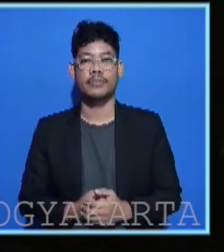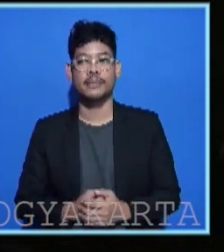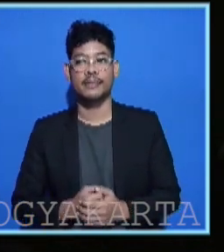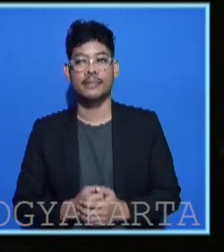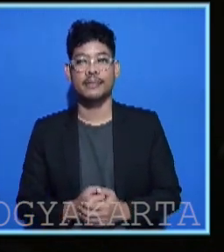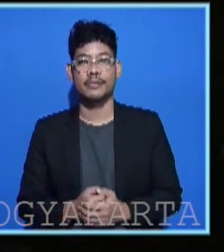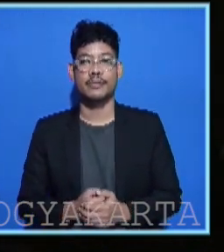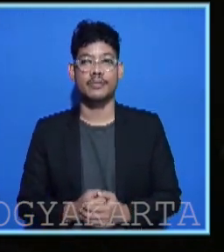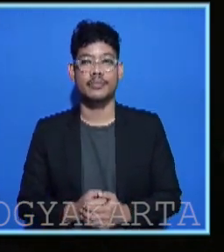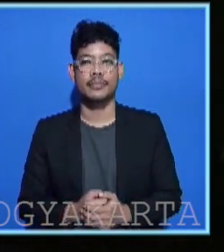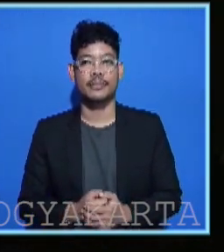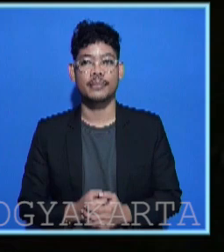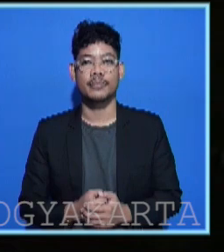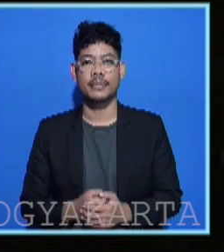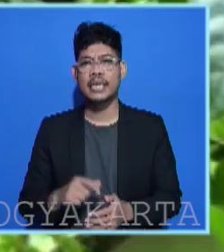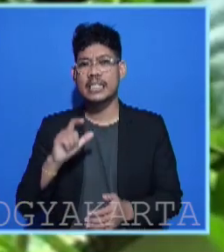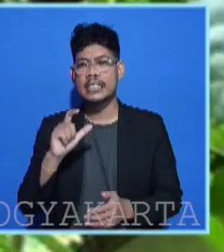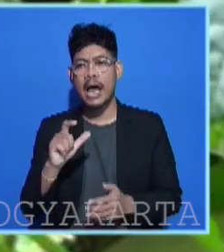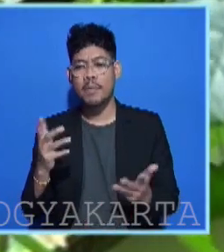Ngawi tradisional